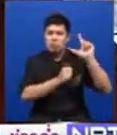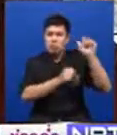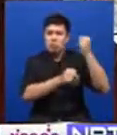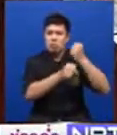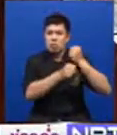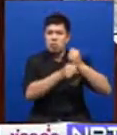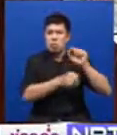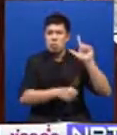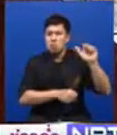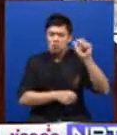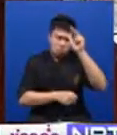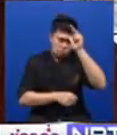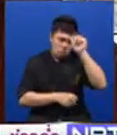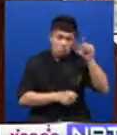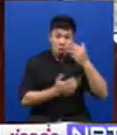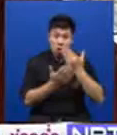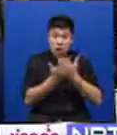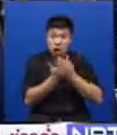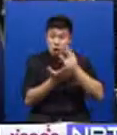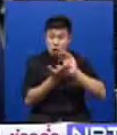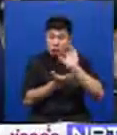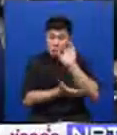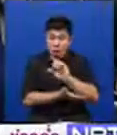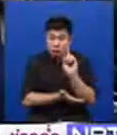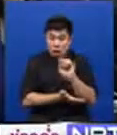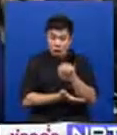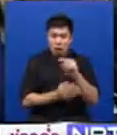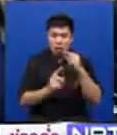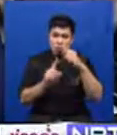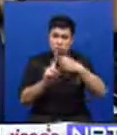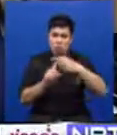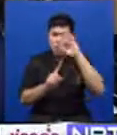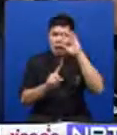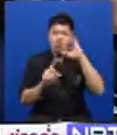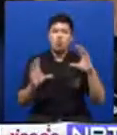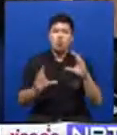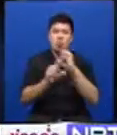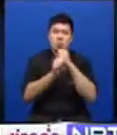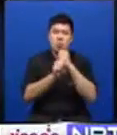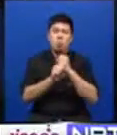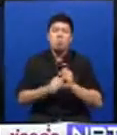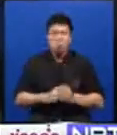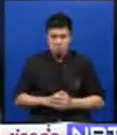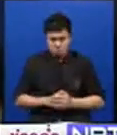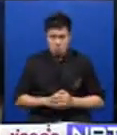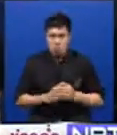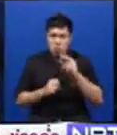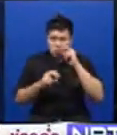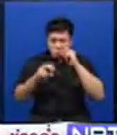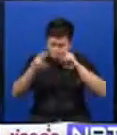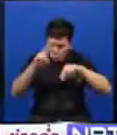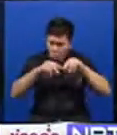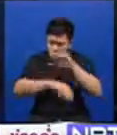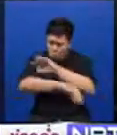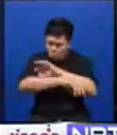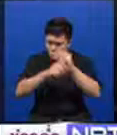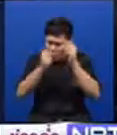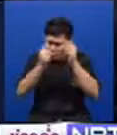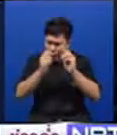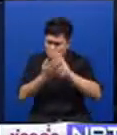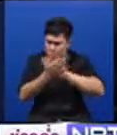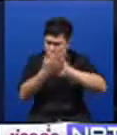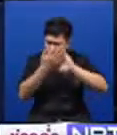ผู้ดำเนินการหลักส่วนแหล่งเงินทุนคาดว่าจะได้ข้อสรุปในเดือนสิงหาคมทางนี้จะต้องสำรวจและออกแบบให้แล้วเสร็จก่อน